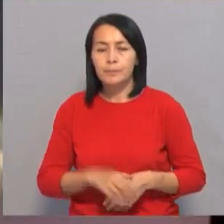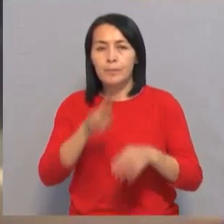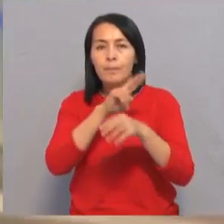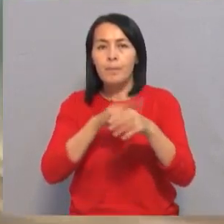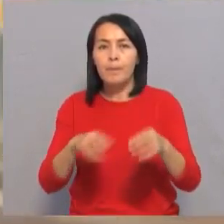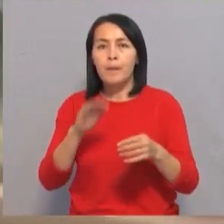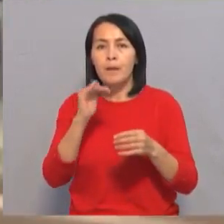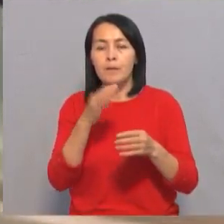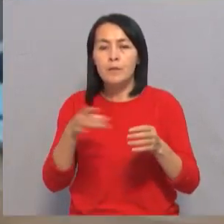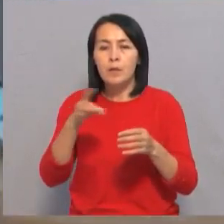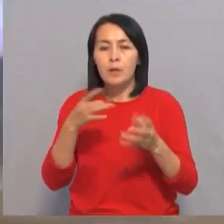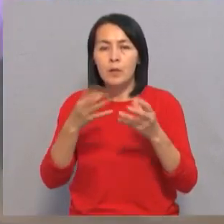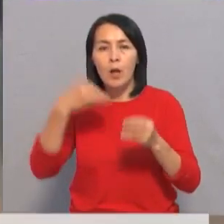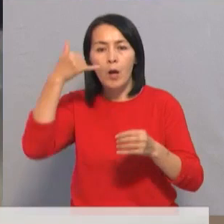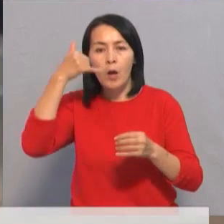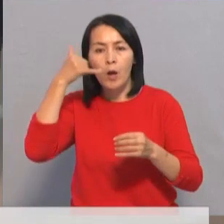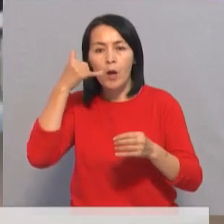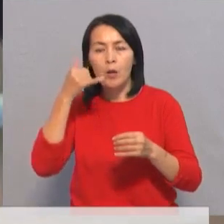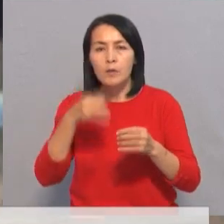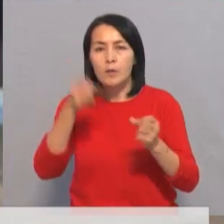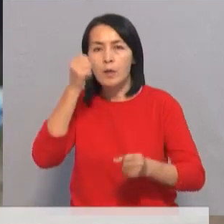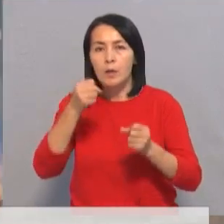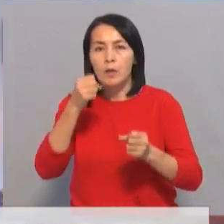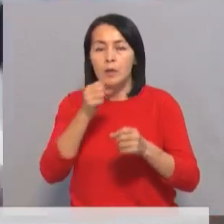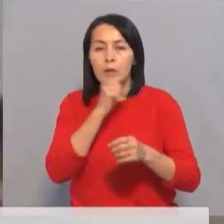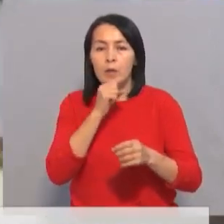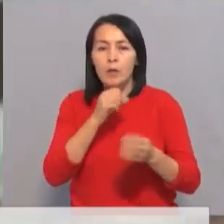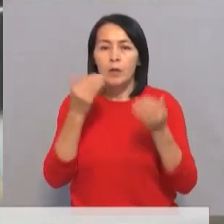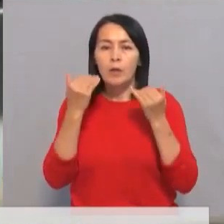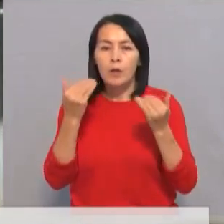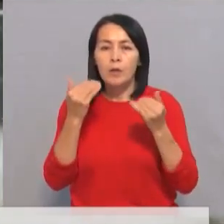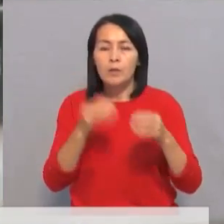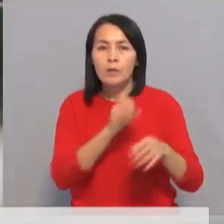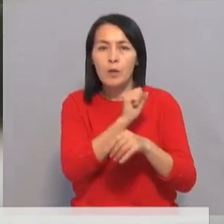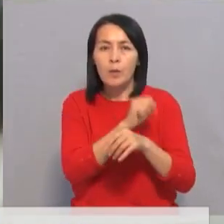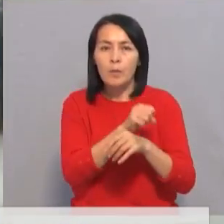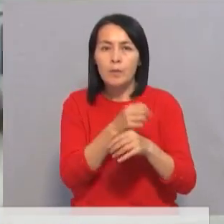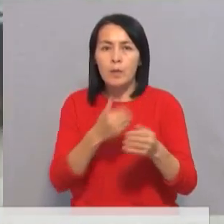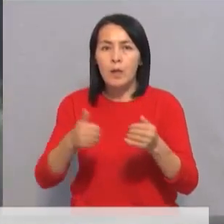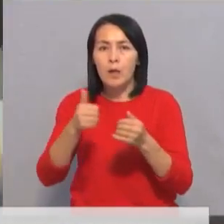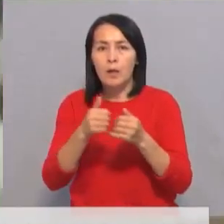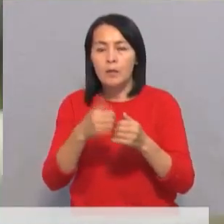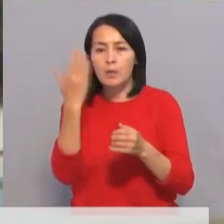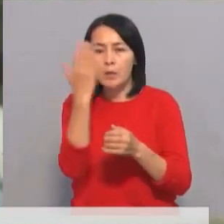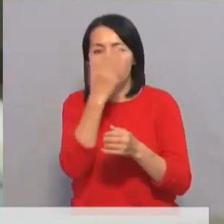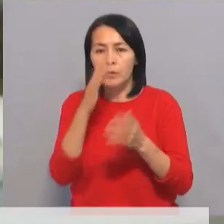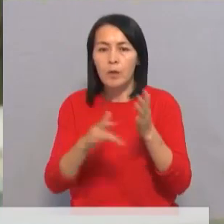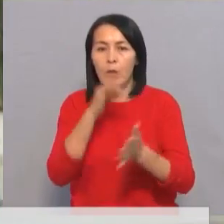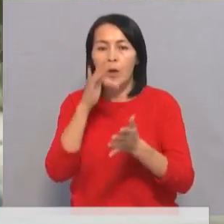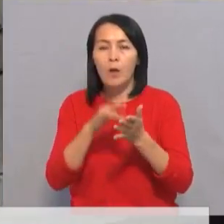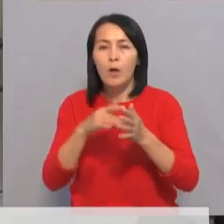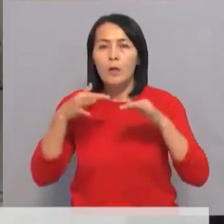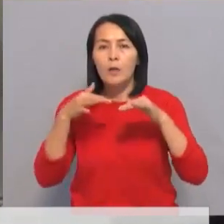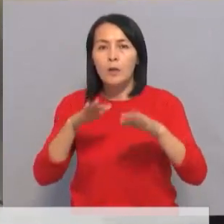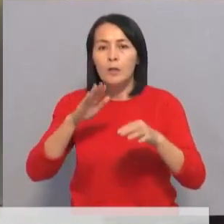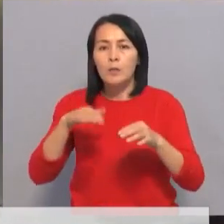Полицейские Альфа-Арабийского района получили сообщение об уконе Mercedes-Benz Sprinter, припаркованного возле одного из частных кинотеатров города.